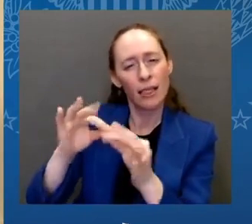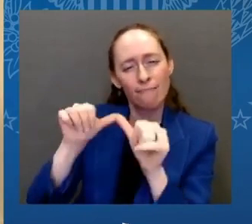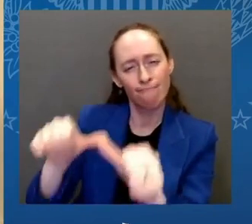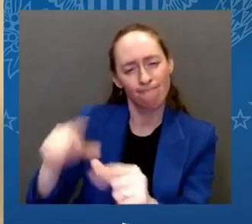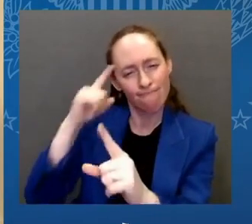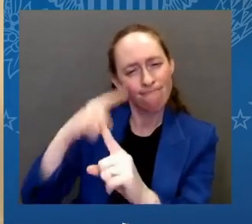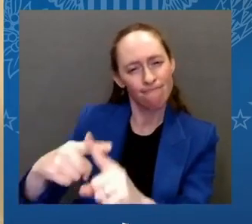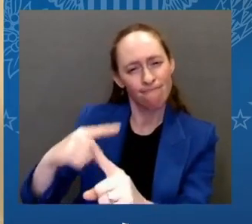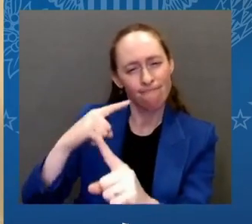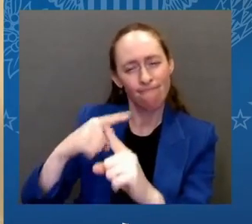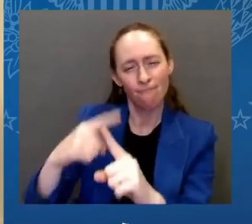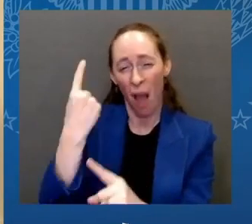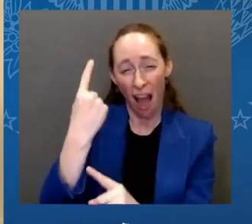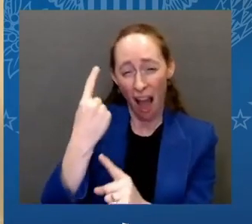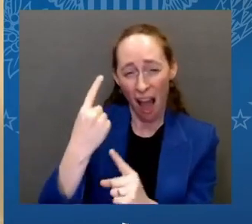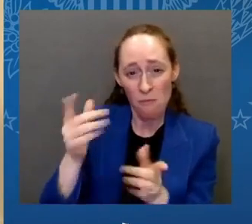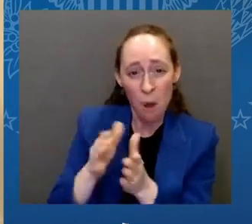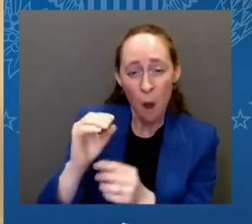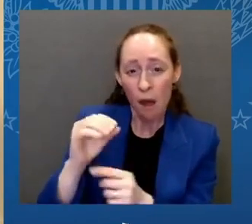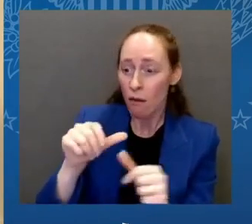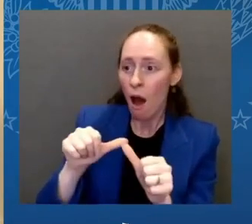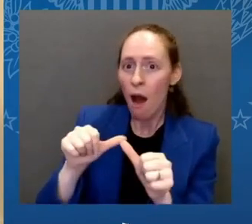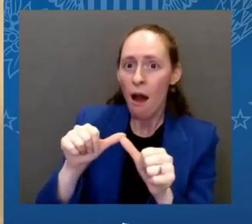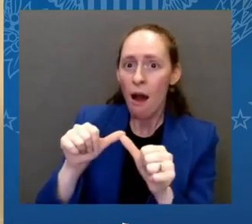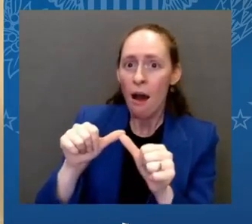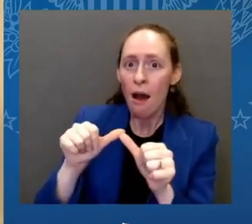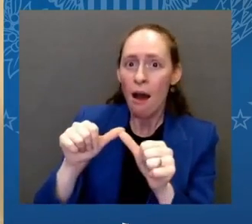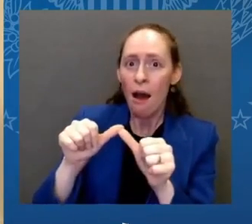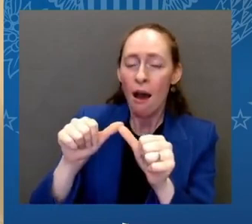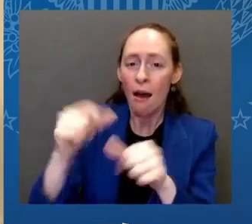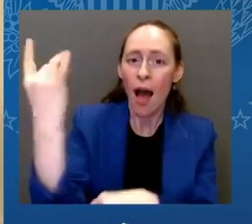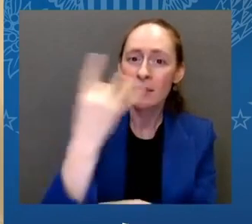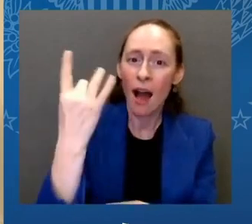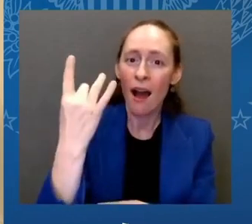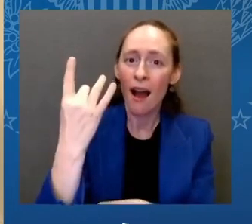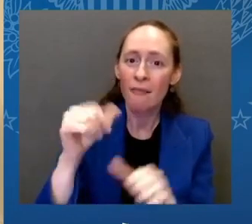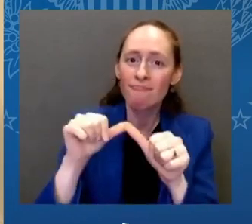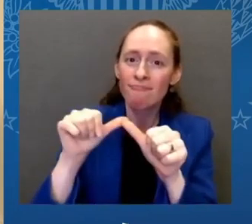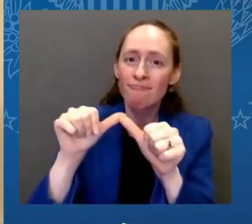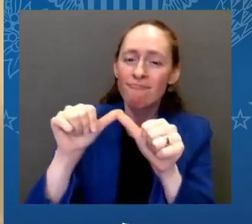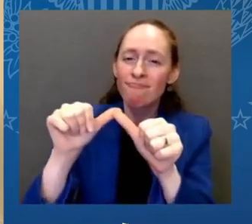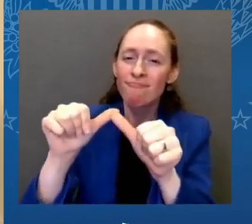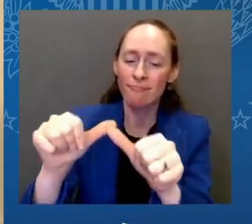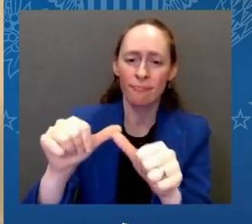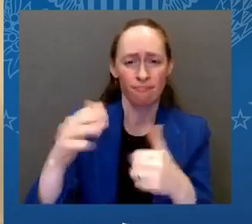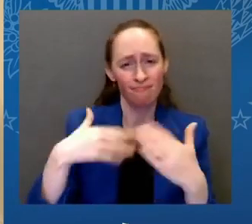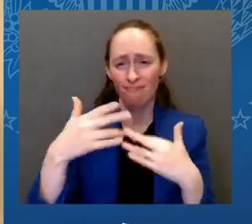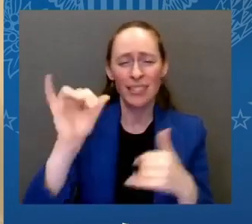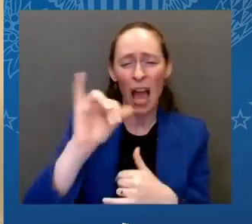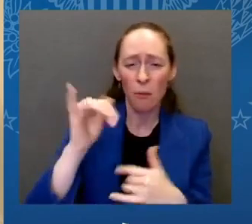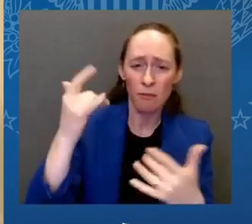символізуючи виживання і перемогу. І сьогодні, в один з найхолодніших днів